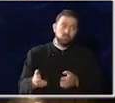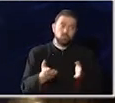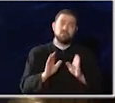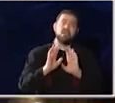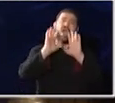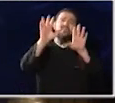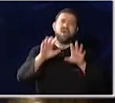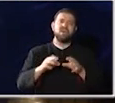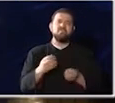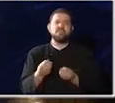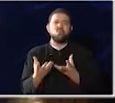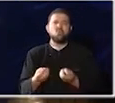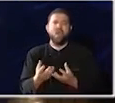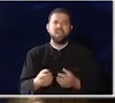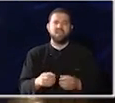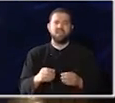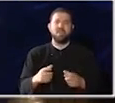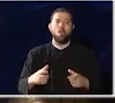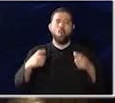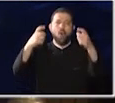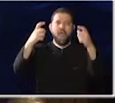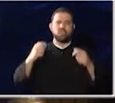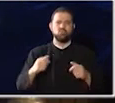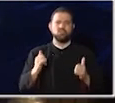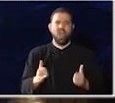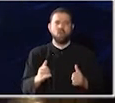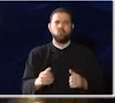și ședea pe un morman de gunoi și acolo își